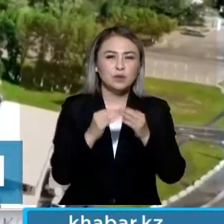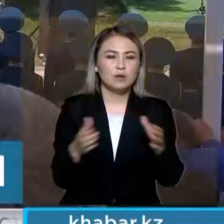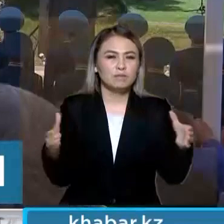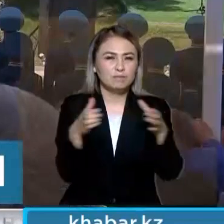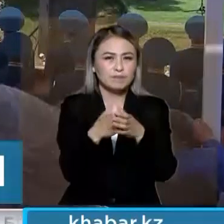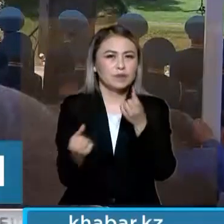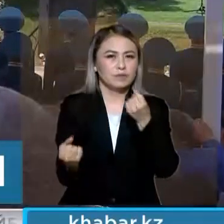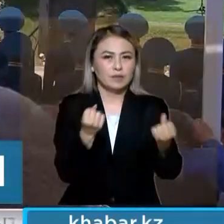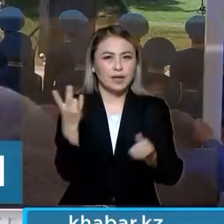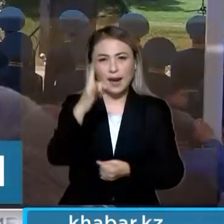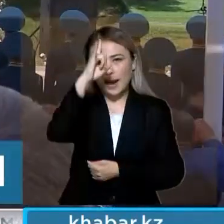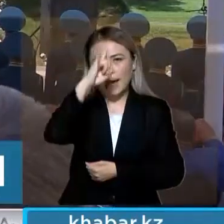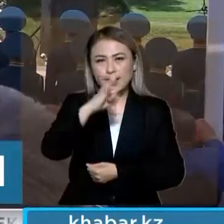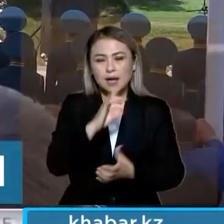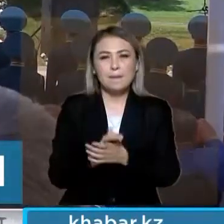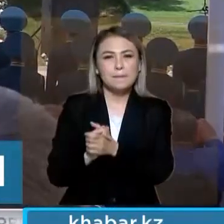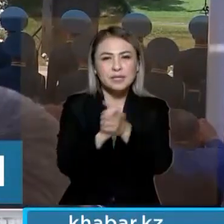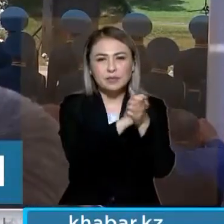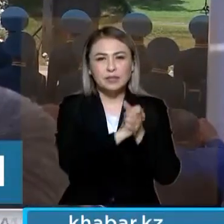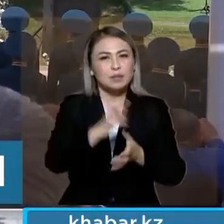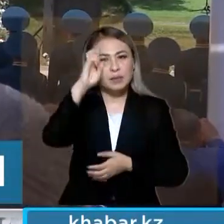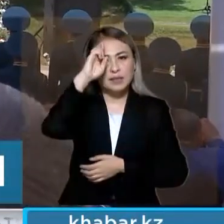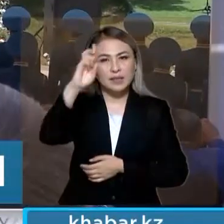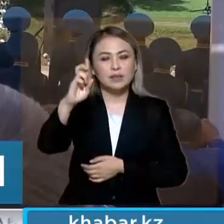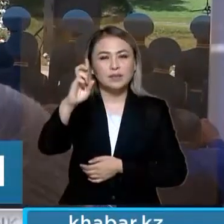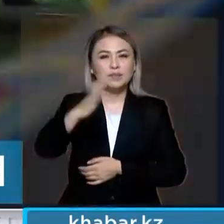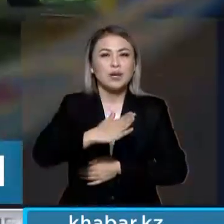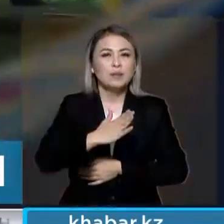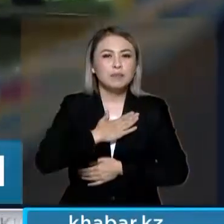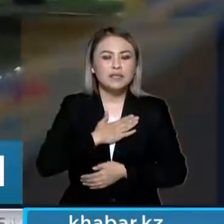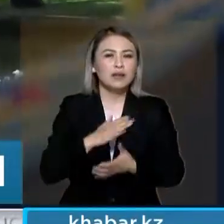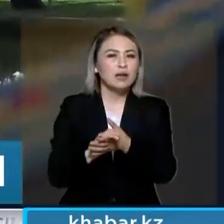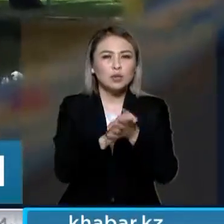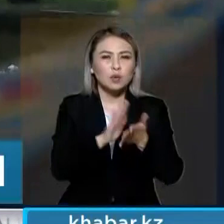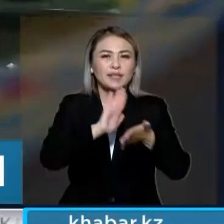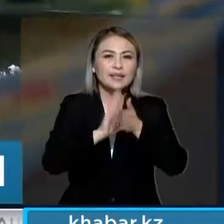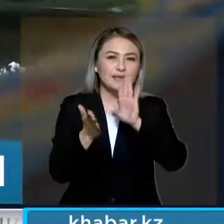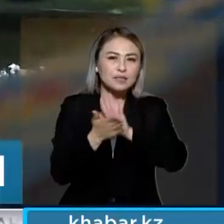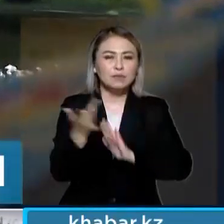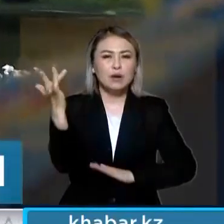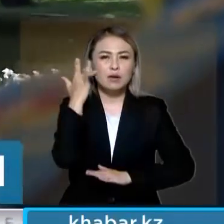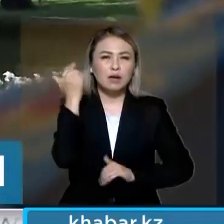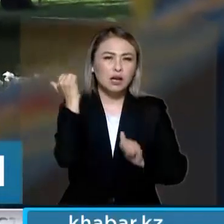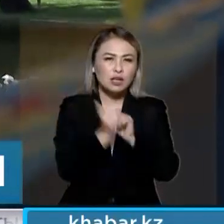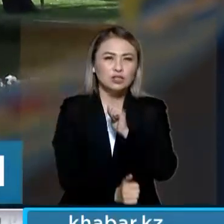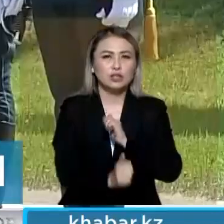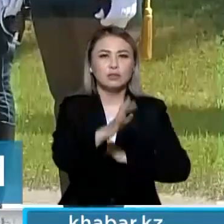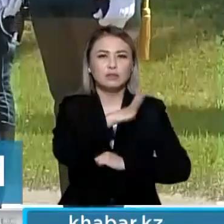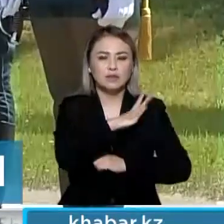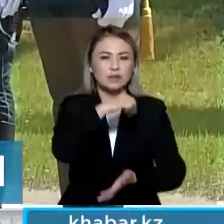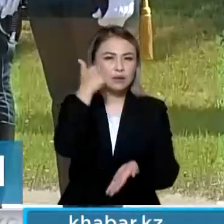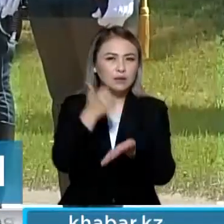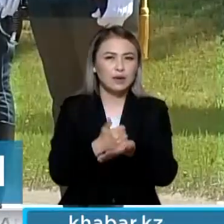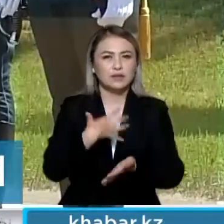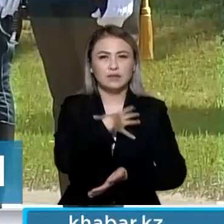керек. Қазақстан бейбіт мемлекет. Біз татулық пен келісімді қашанда басты